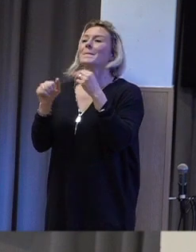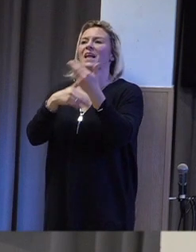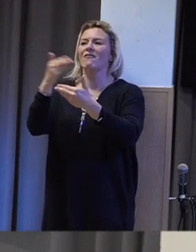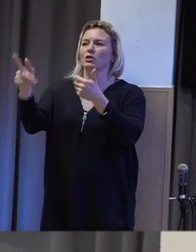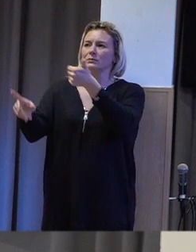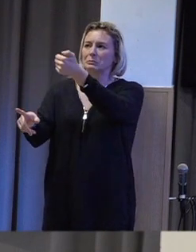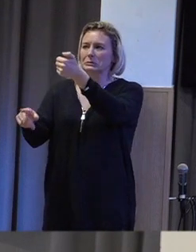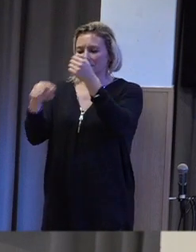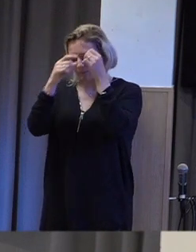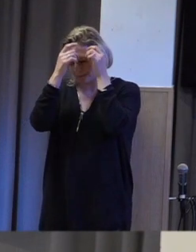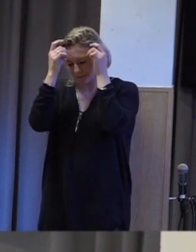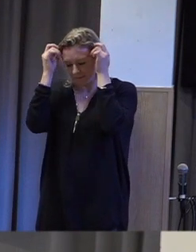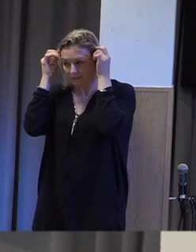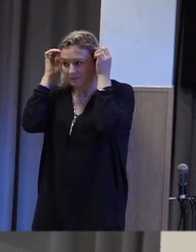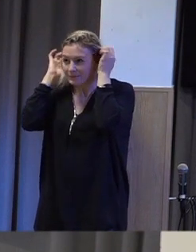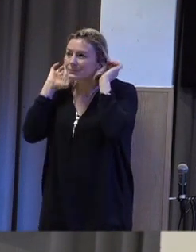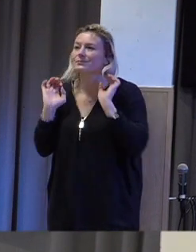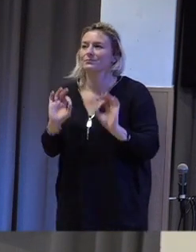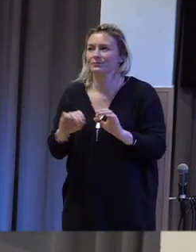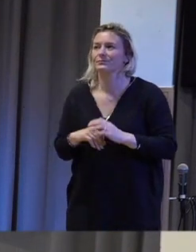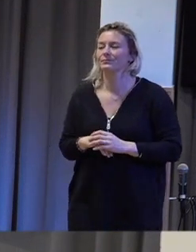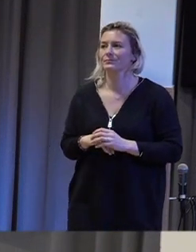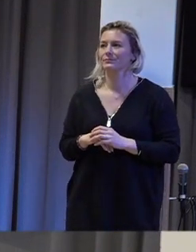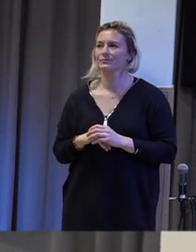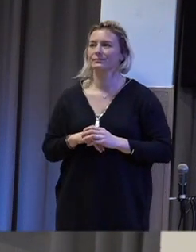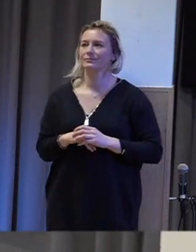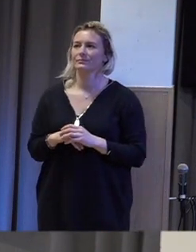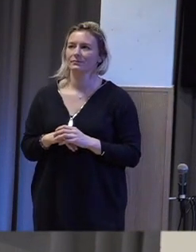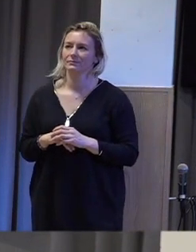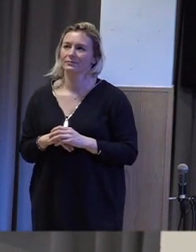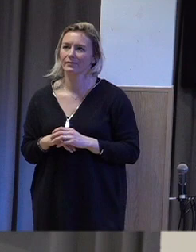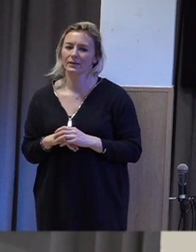avancer. Ah ben voilà.